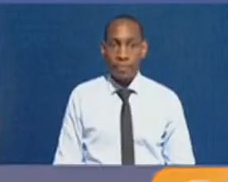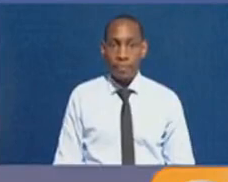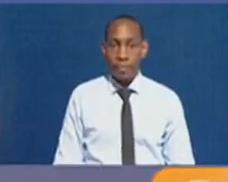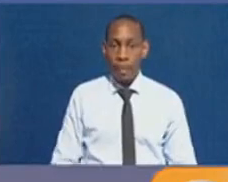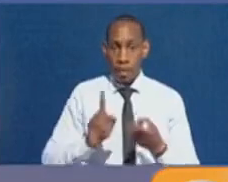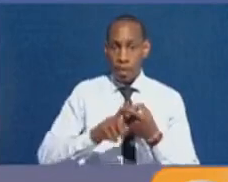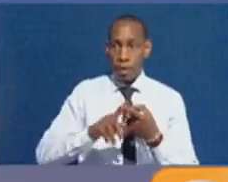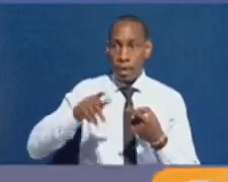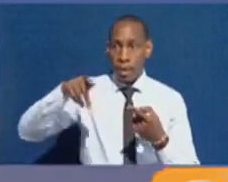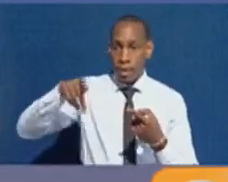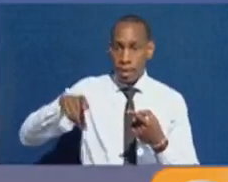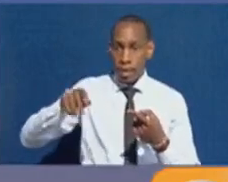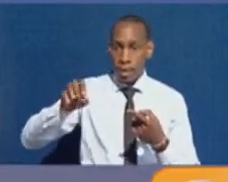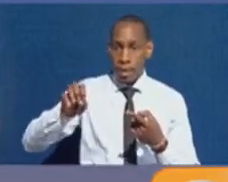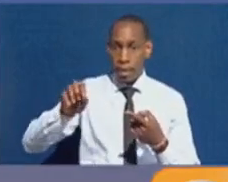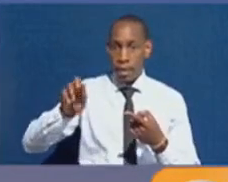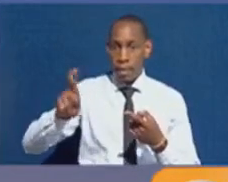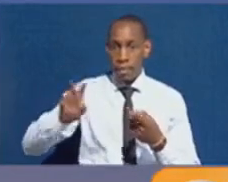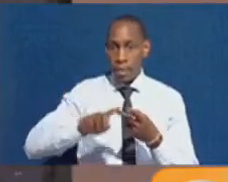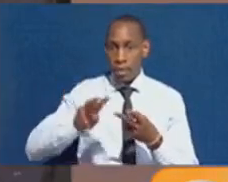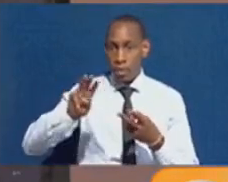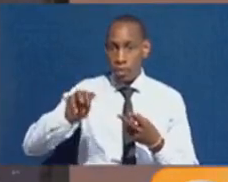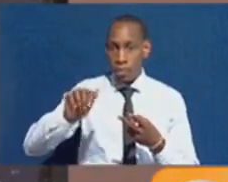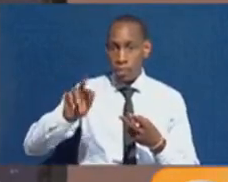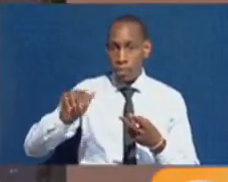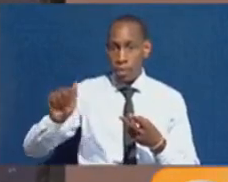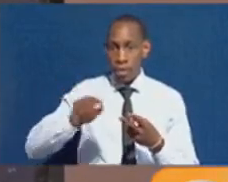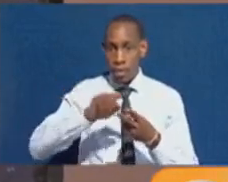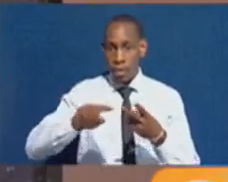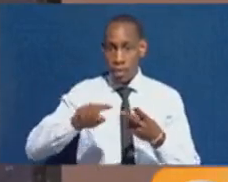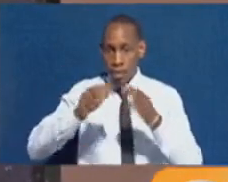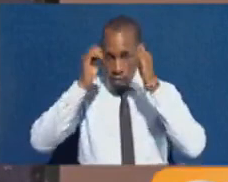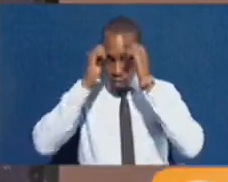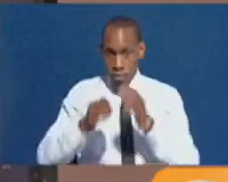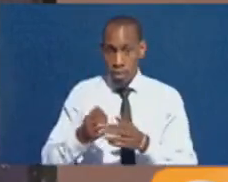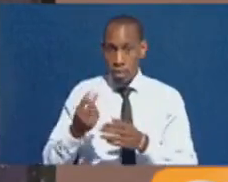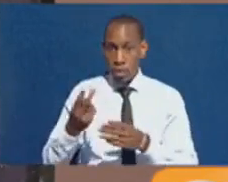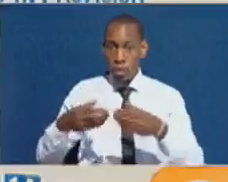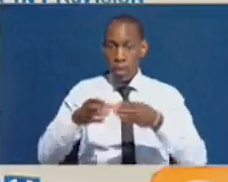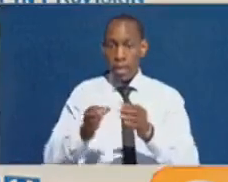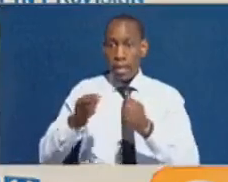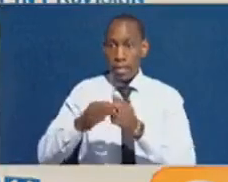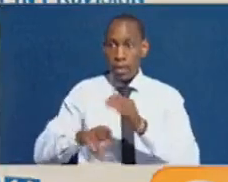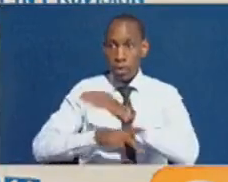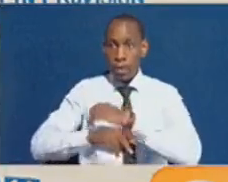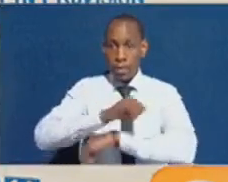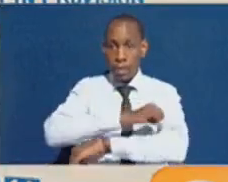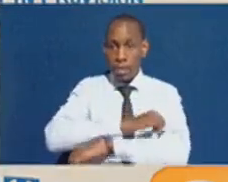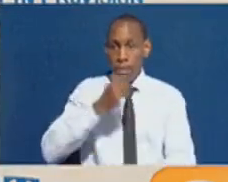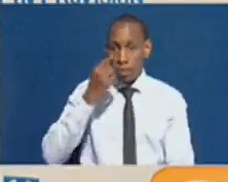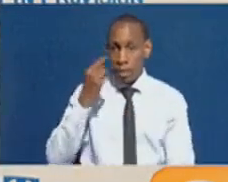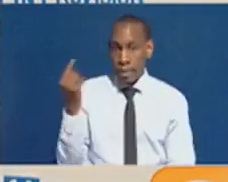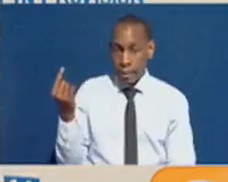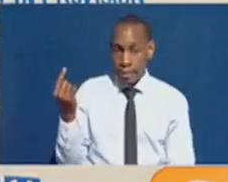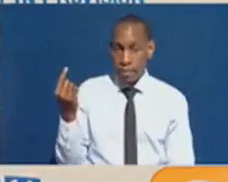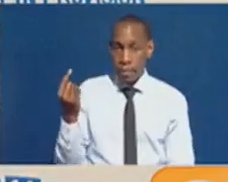Peter Mwangangi na Russel Mihingo walikuwa watahiniwa wawili wa darasa la nane katika shule hii ya Come Juu Primier